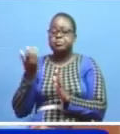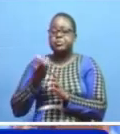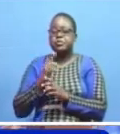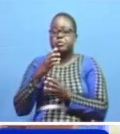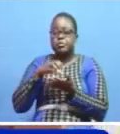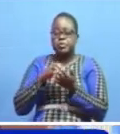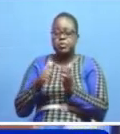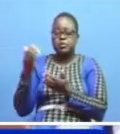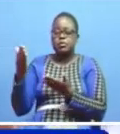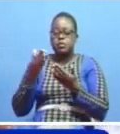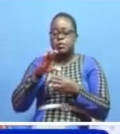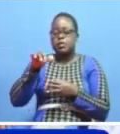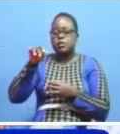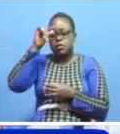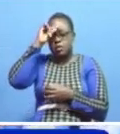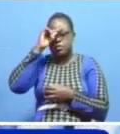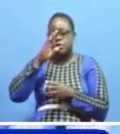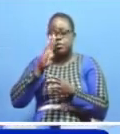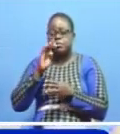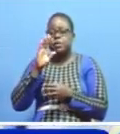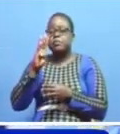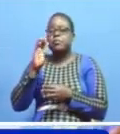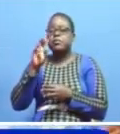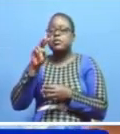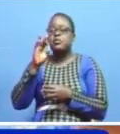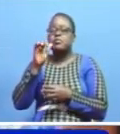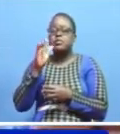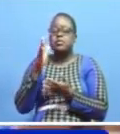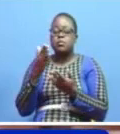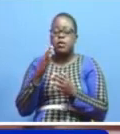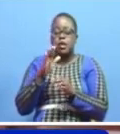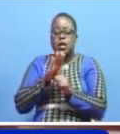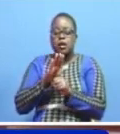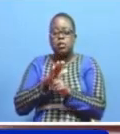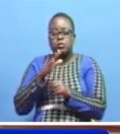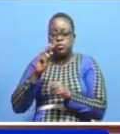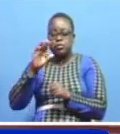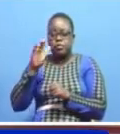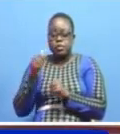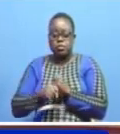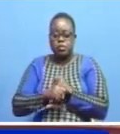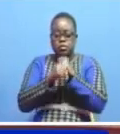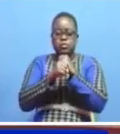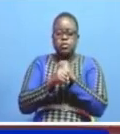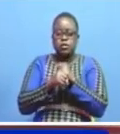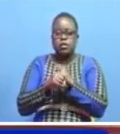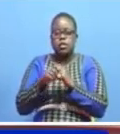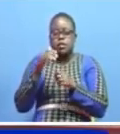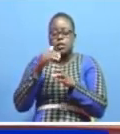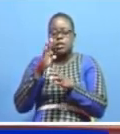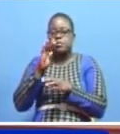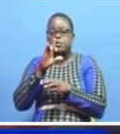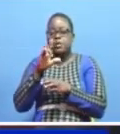ola witha kitu mbungeni iyi ni MCA wa Kanyagi Boniface Katola walangu dhunene ya amemba mabunge ima kwata mbau ndhini wa mwatalatala